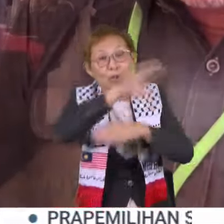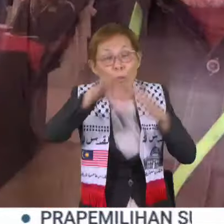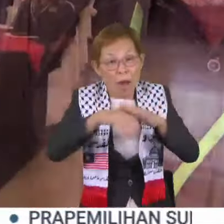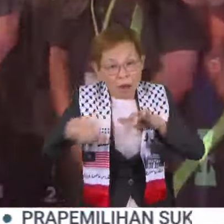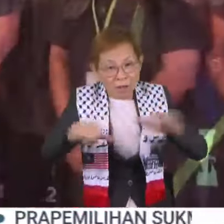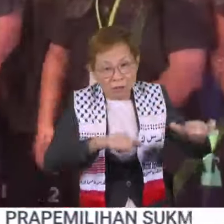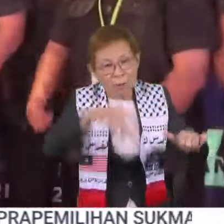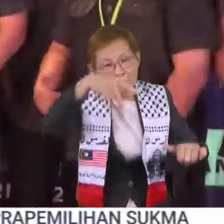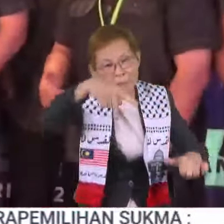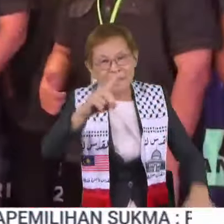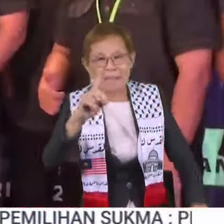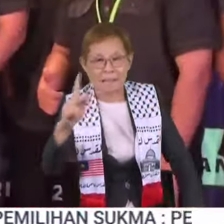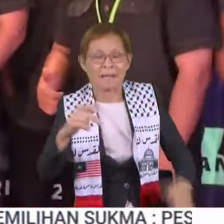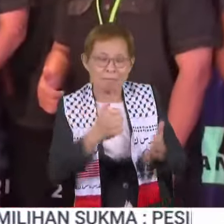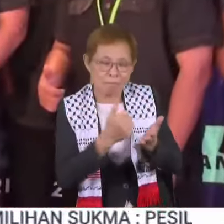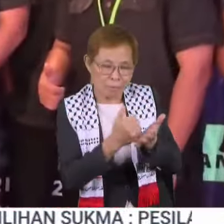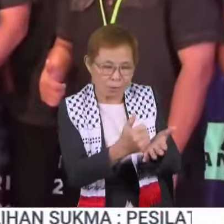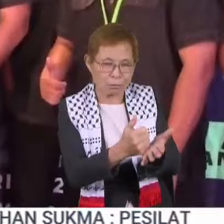ppdk itu